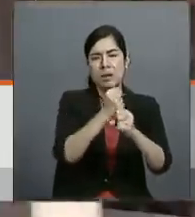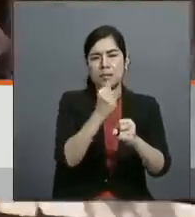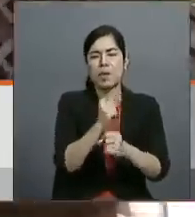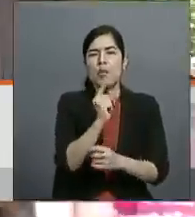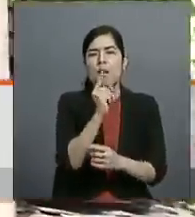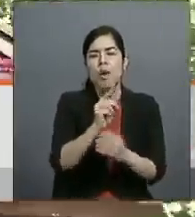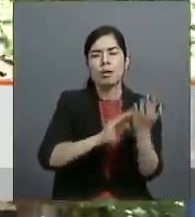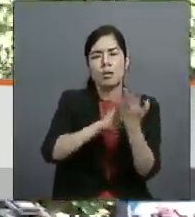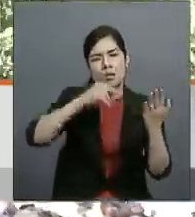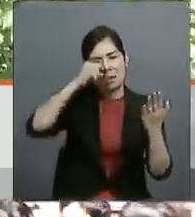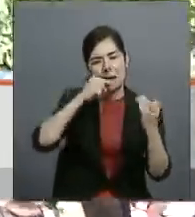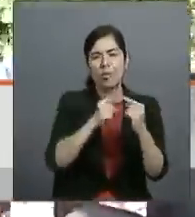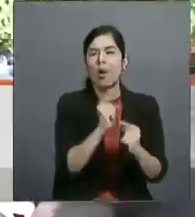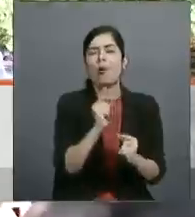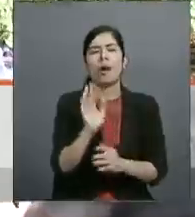อง